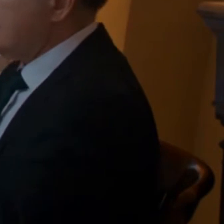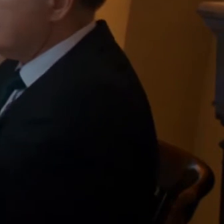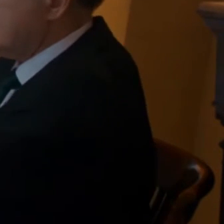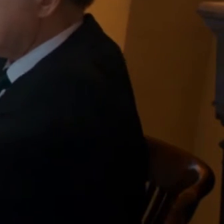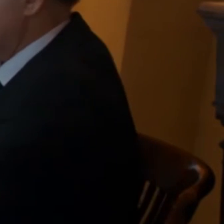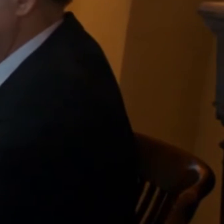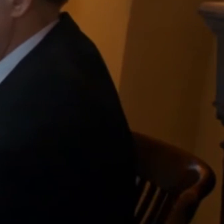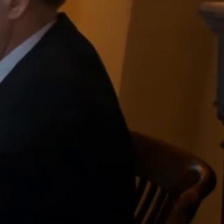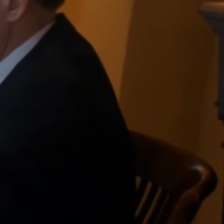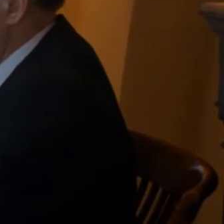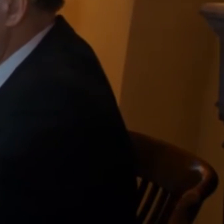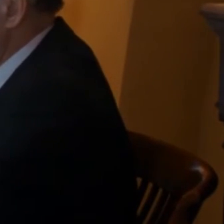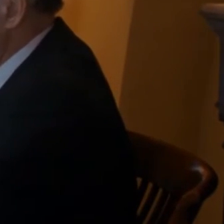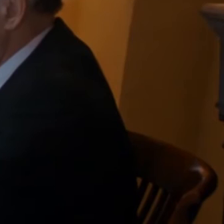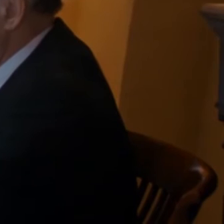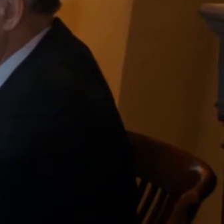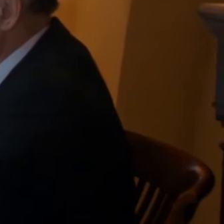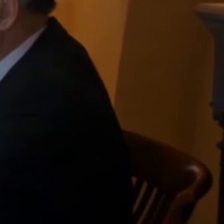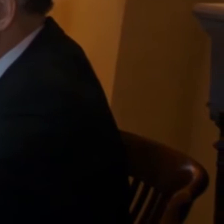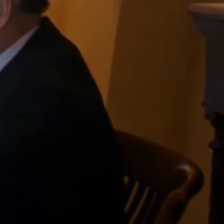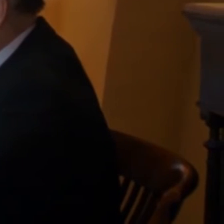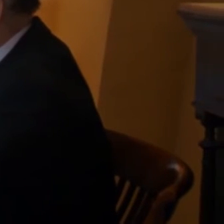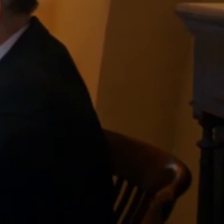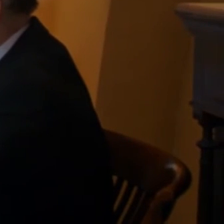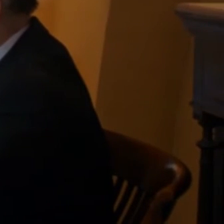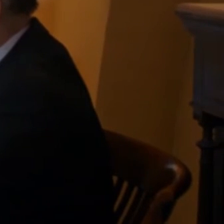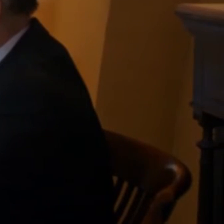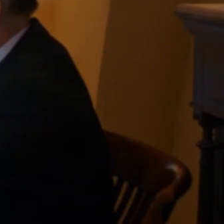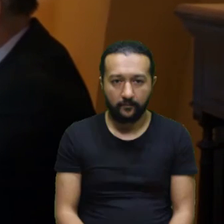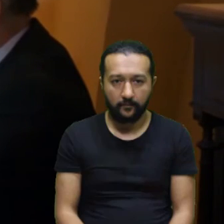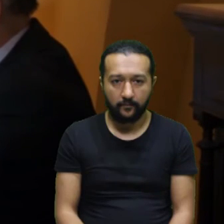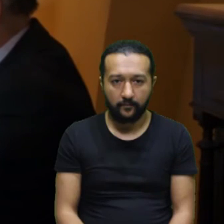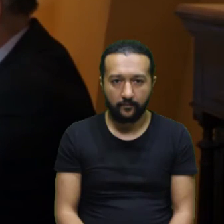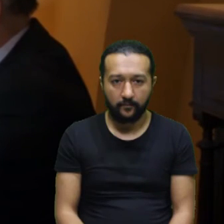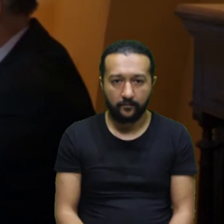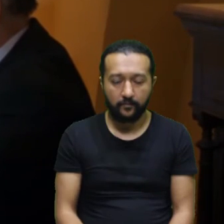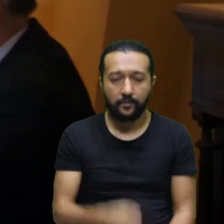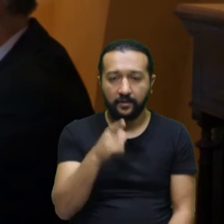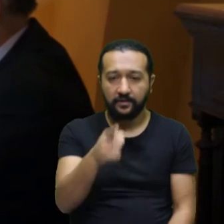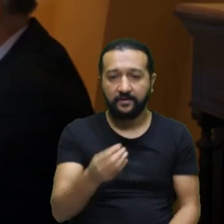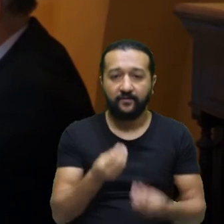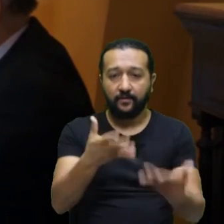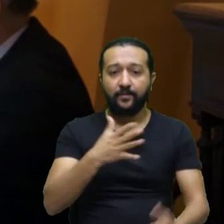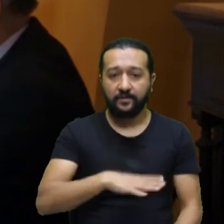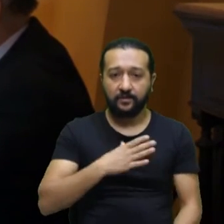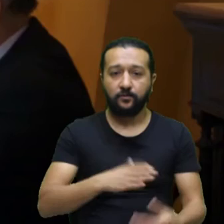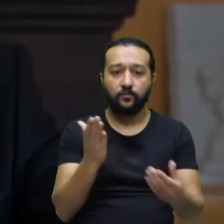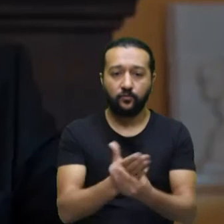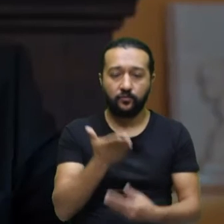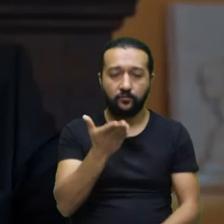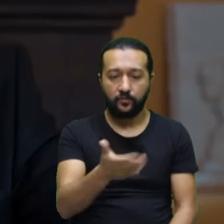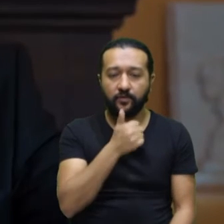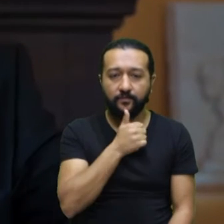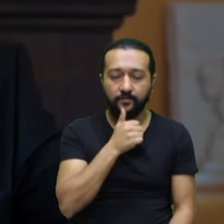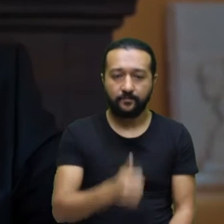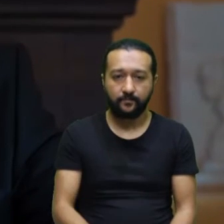ellerini masaya koydu, bekliyor. Kadın elinde bir dosyayla geldi. Size vermemi istediği dosya